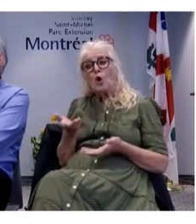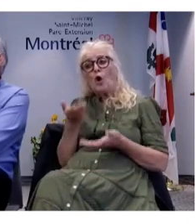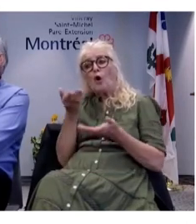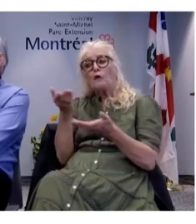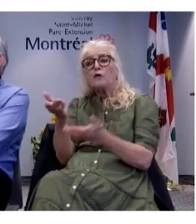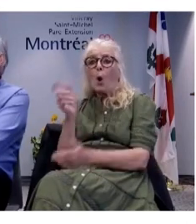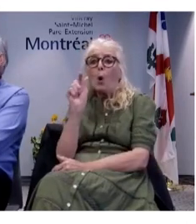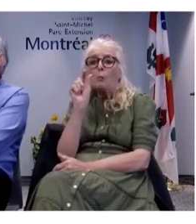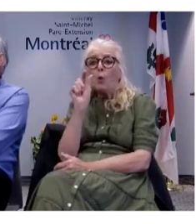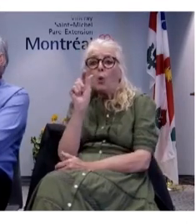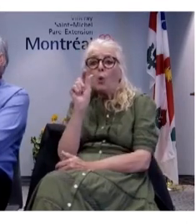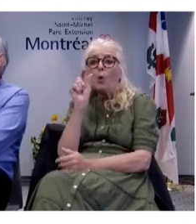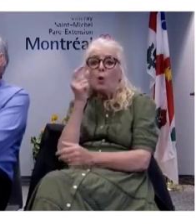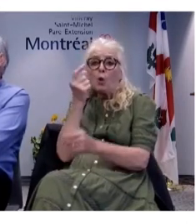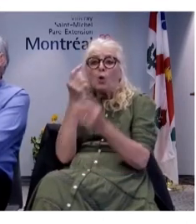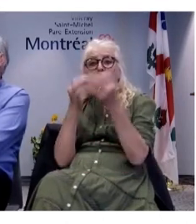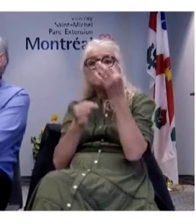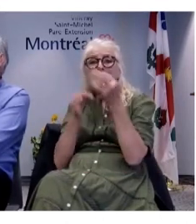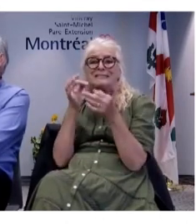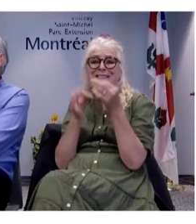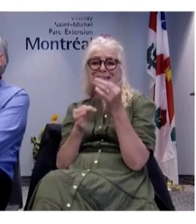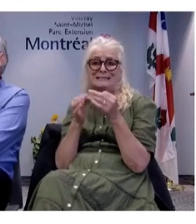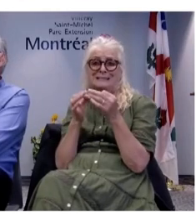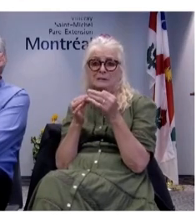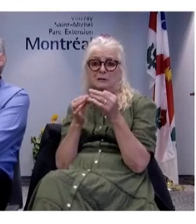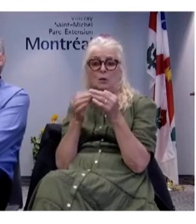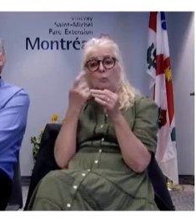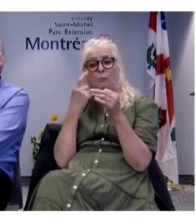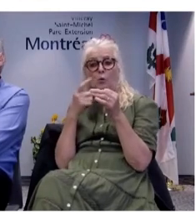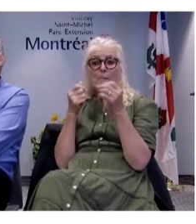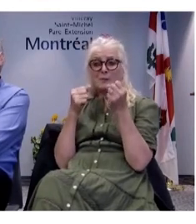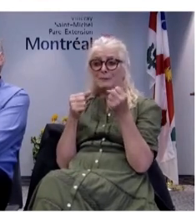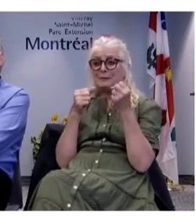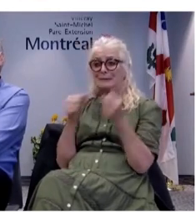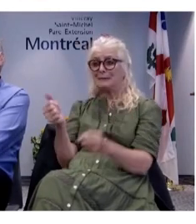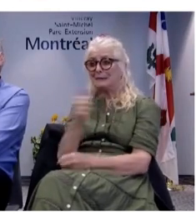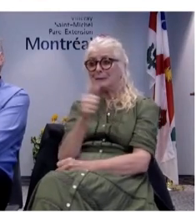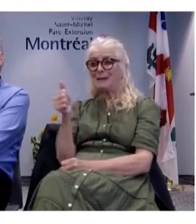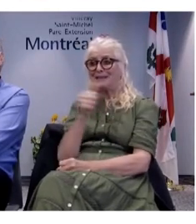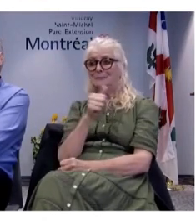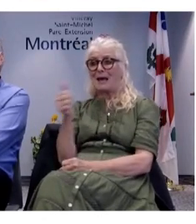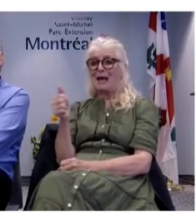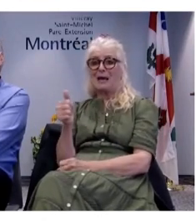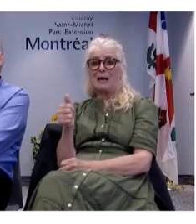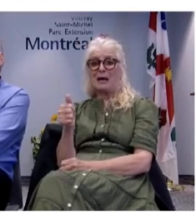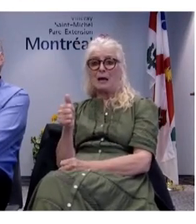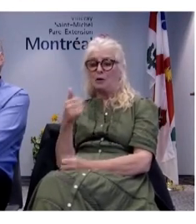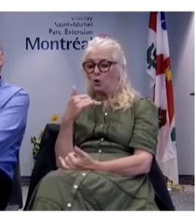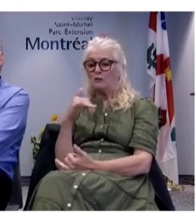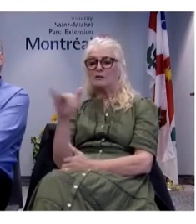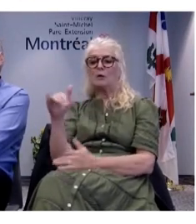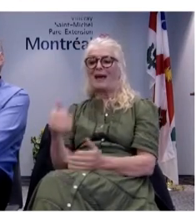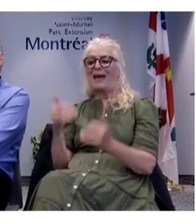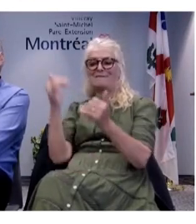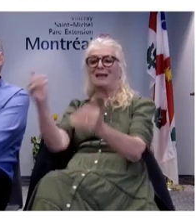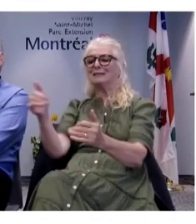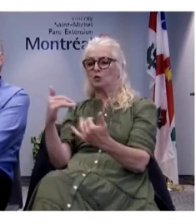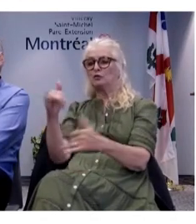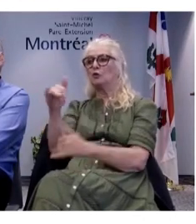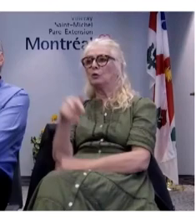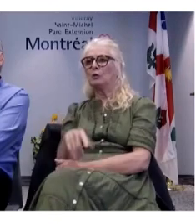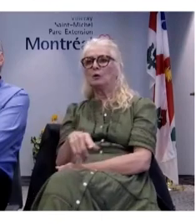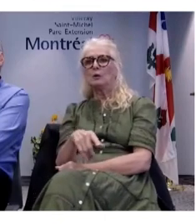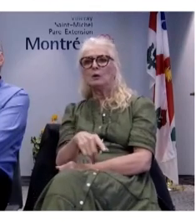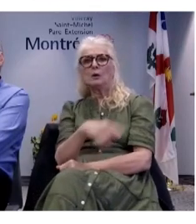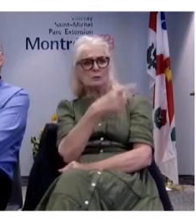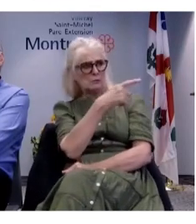d'équité au niveau des possibilités de déplacement des citoyens puis on va continuer à aller de l'avant mais est-ce que vous êtes venu dans